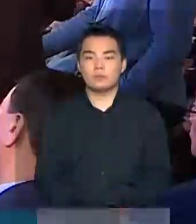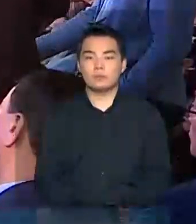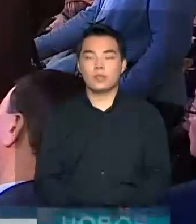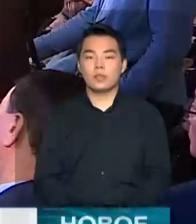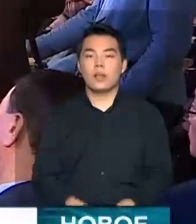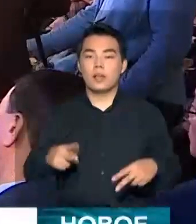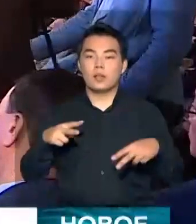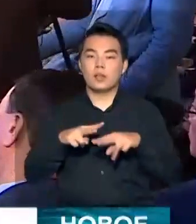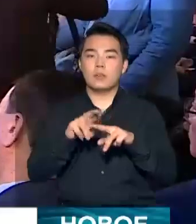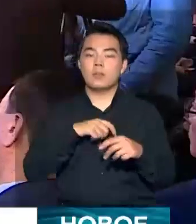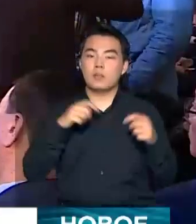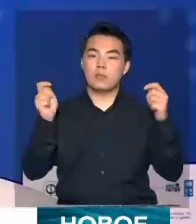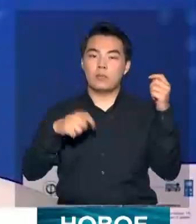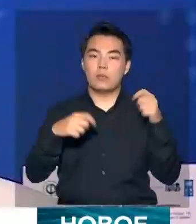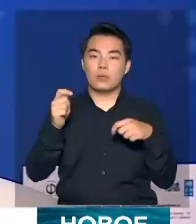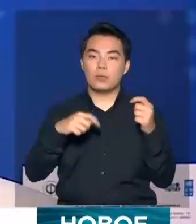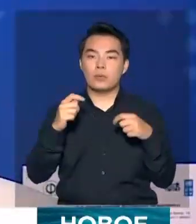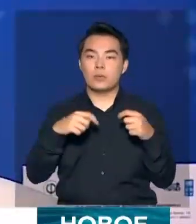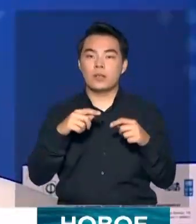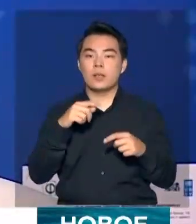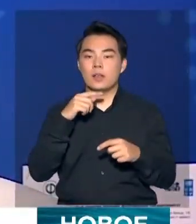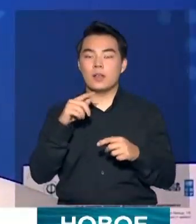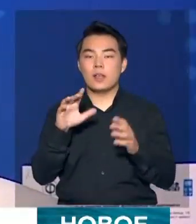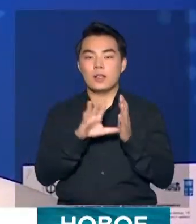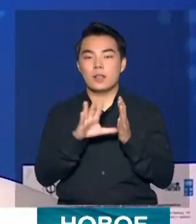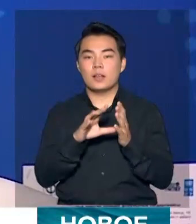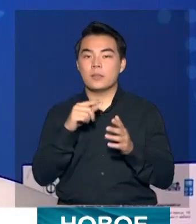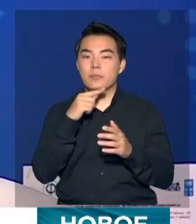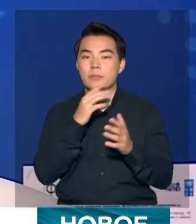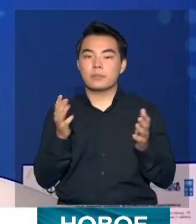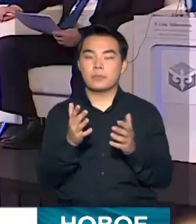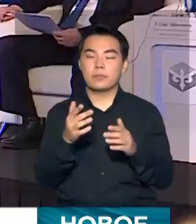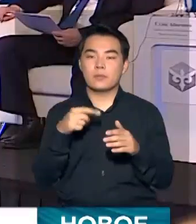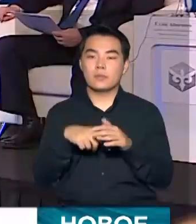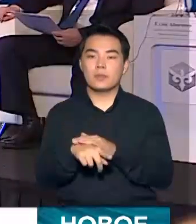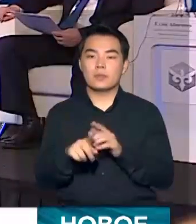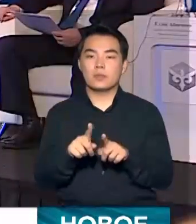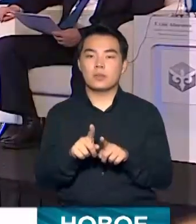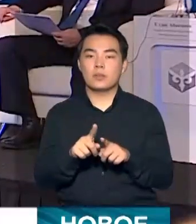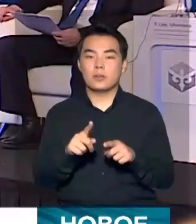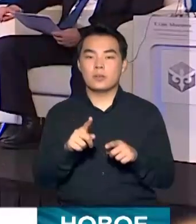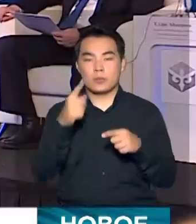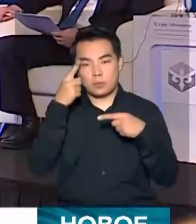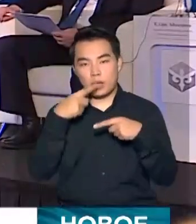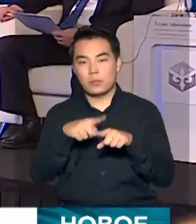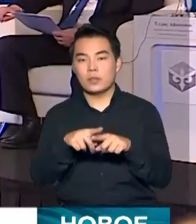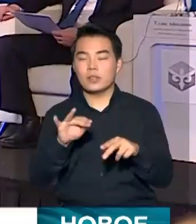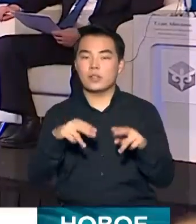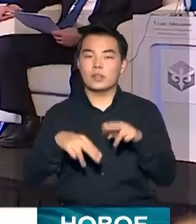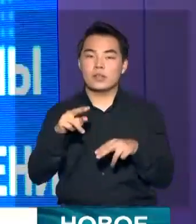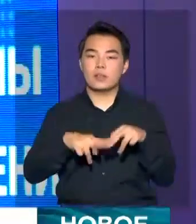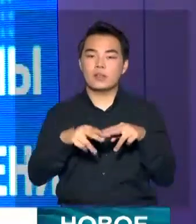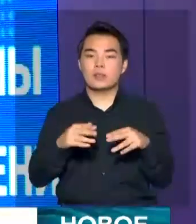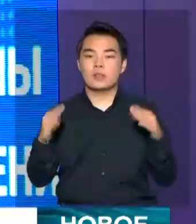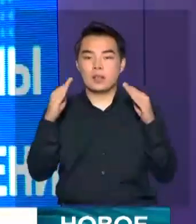В Астане провели форум по энергосбережению, обсуждали эффективное использование энергии в промышленности и при строительстве зданий. Ведь именно